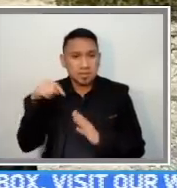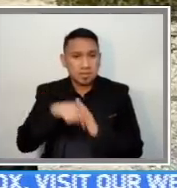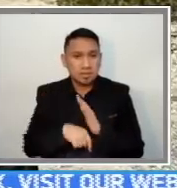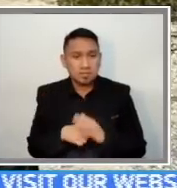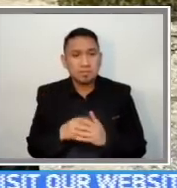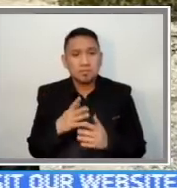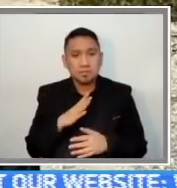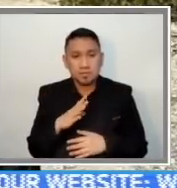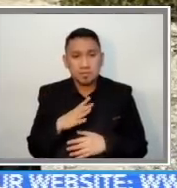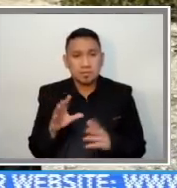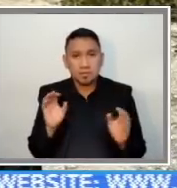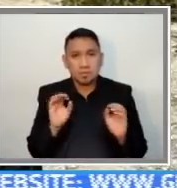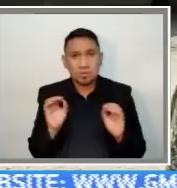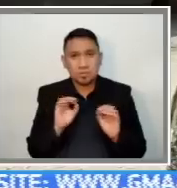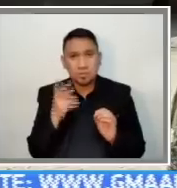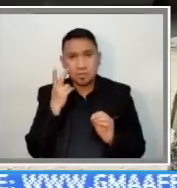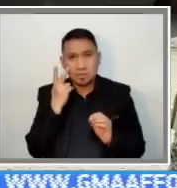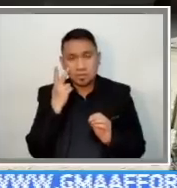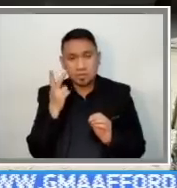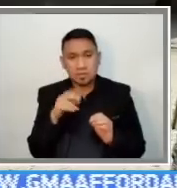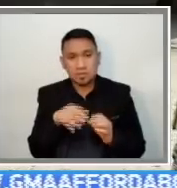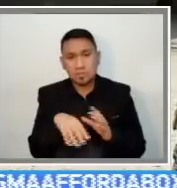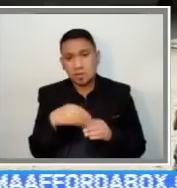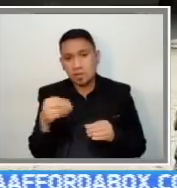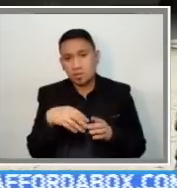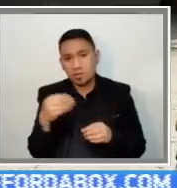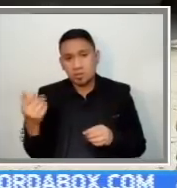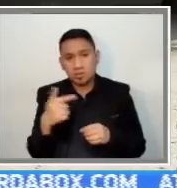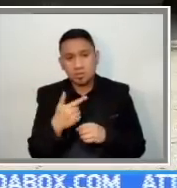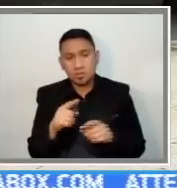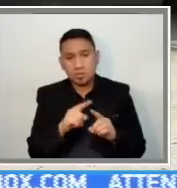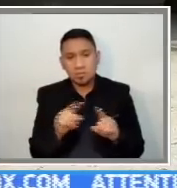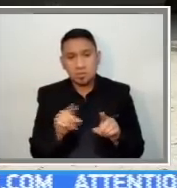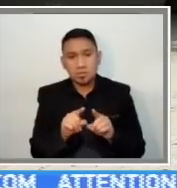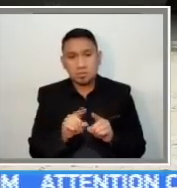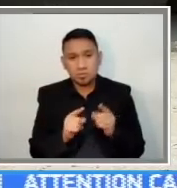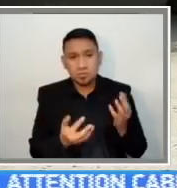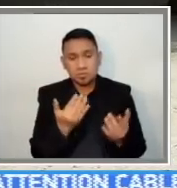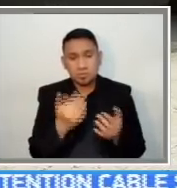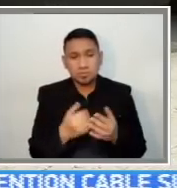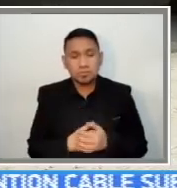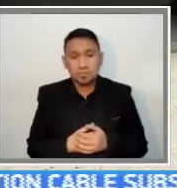naman, wala na tayong nakikitang oil leak pero umuusok-usok lang din yung barko pa. Mm-hmm. At